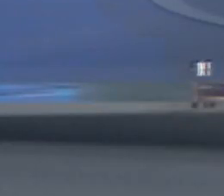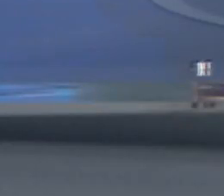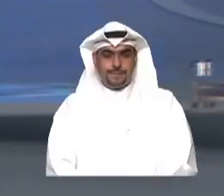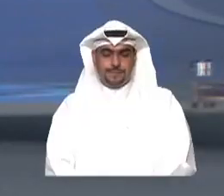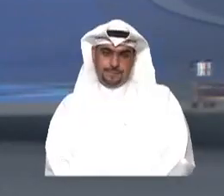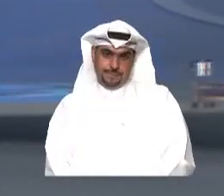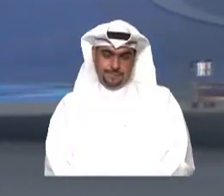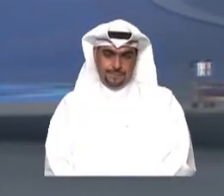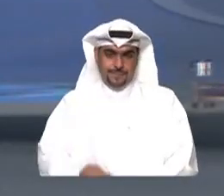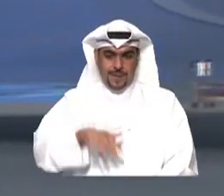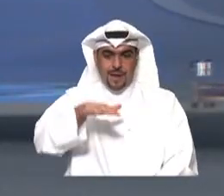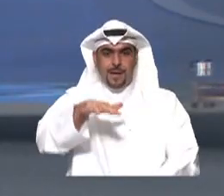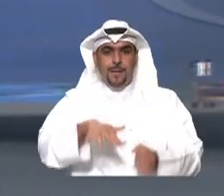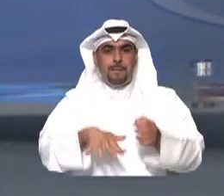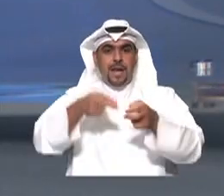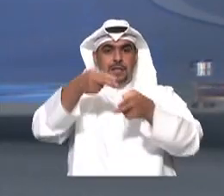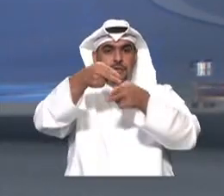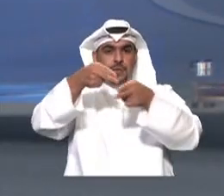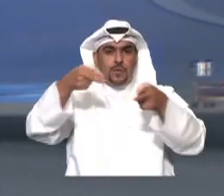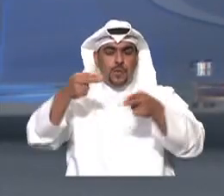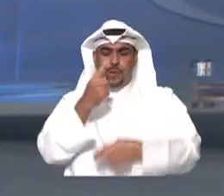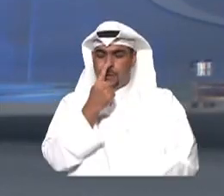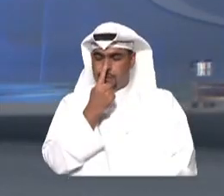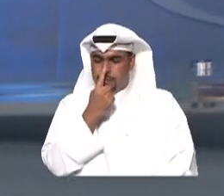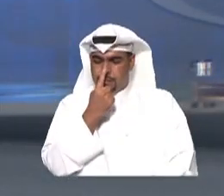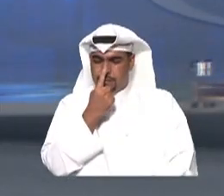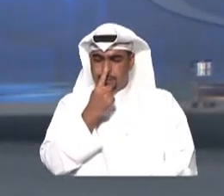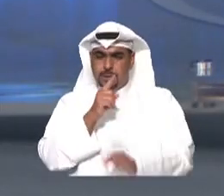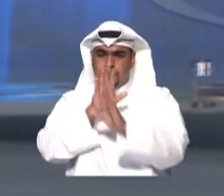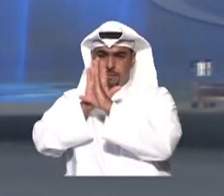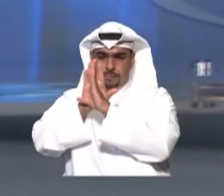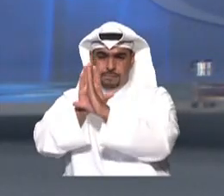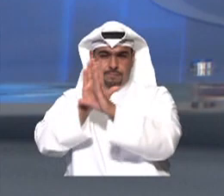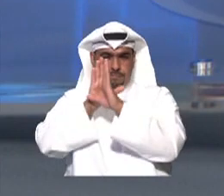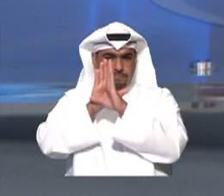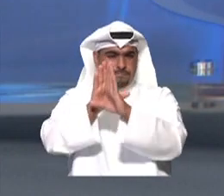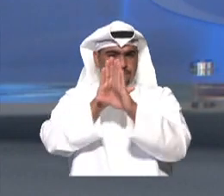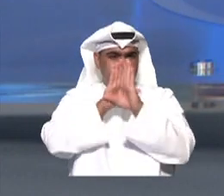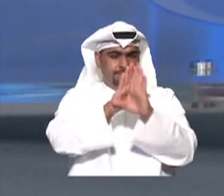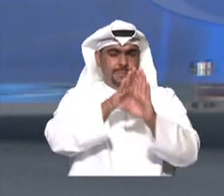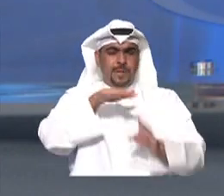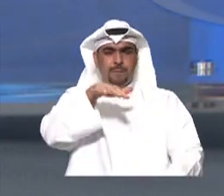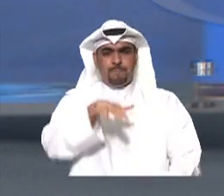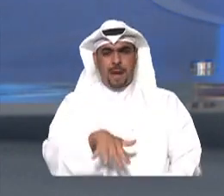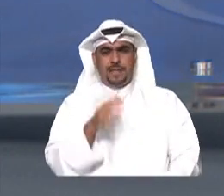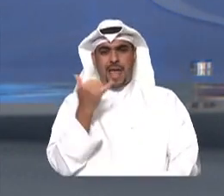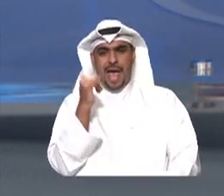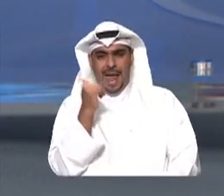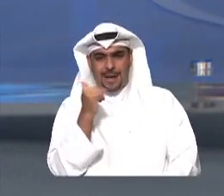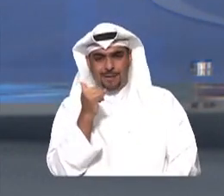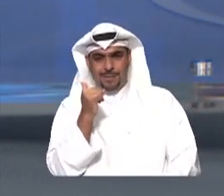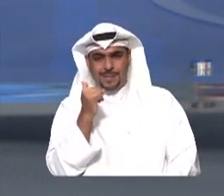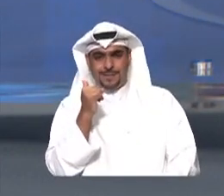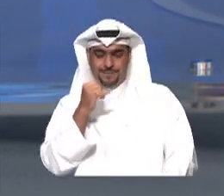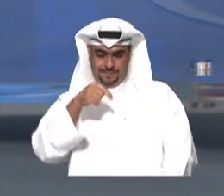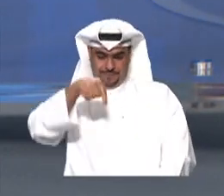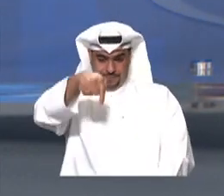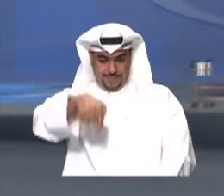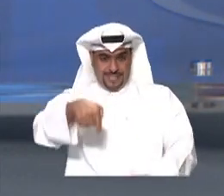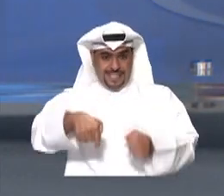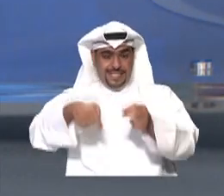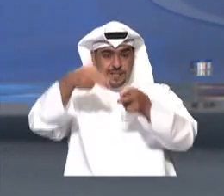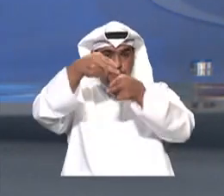هي الكويت بلاد العرب. تواصل دولة الكويت عبر مؤسساتها ومنظماتها الخيرية دورها